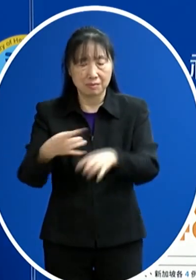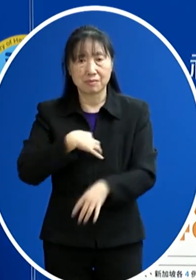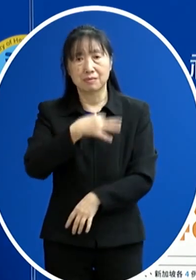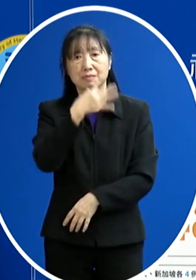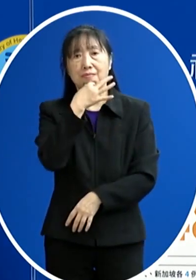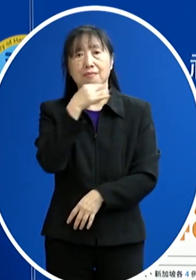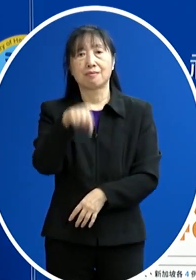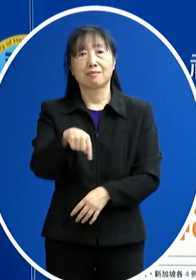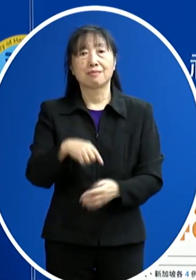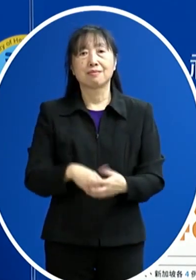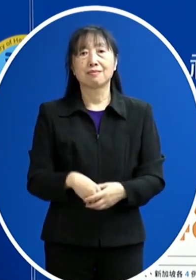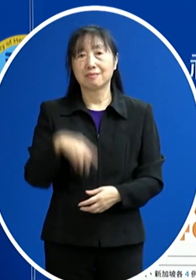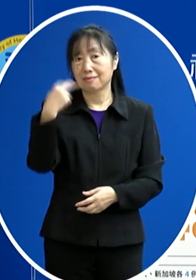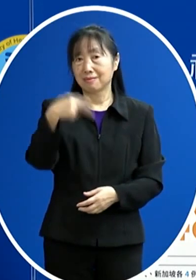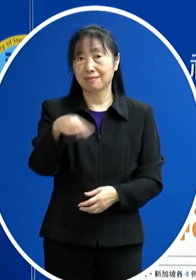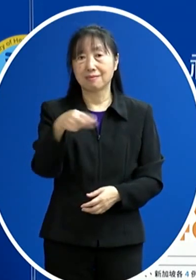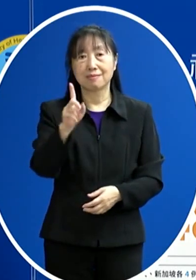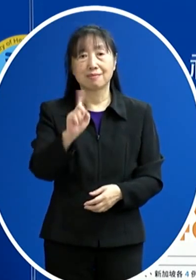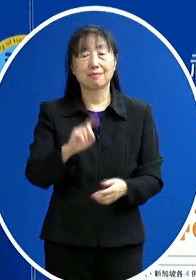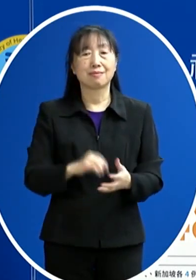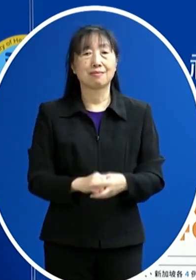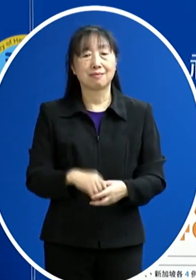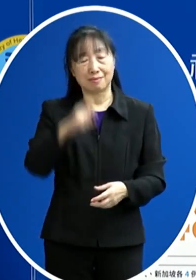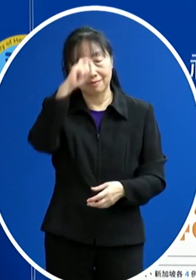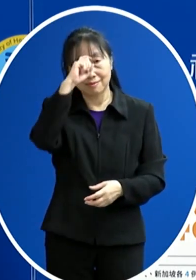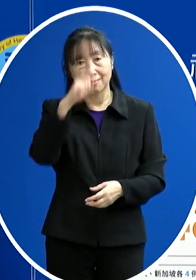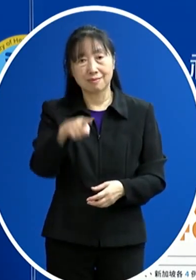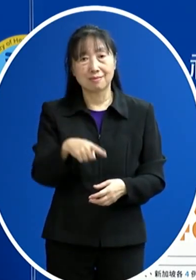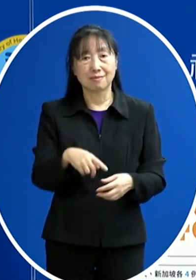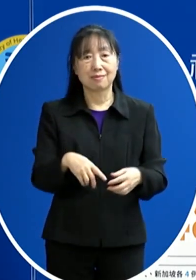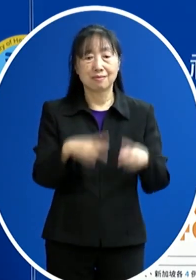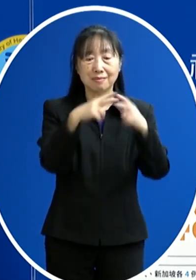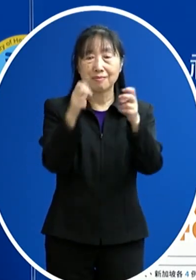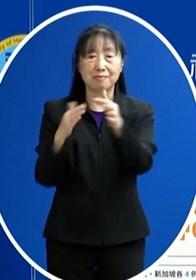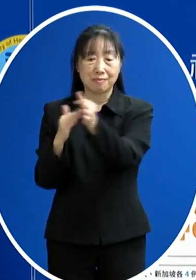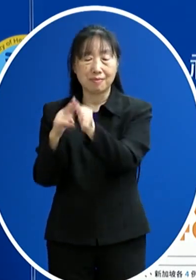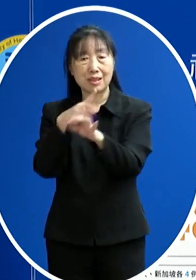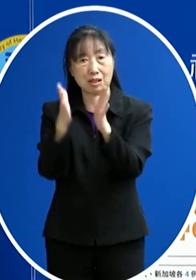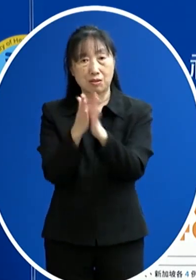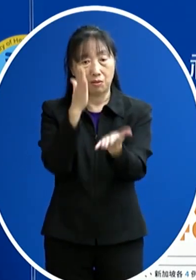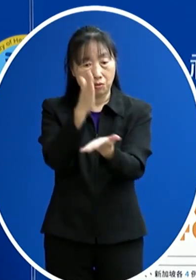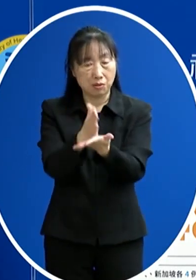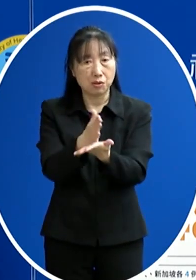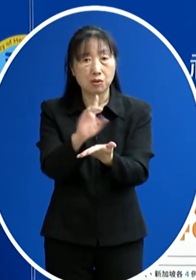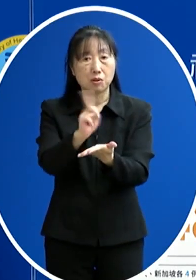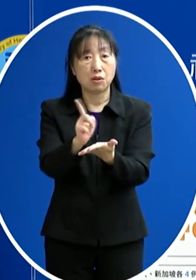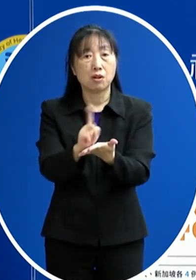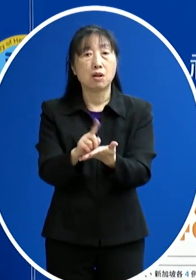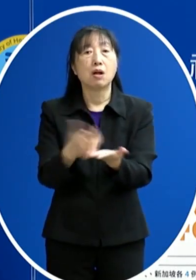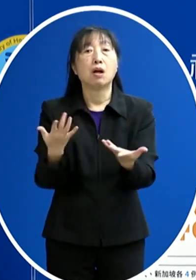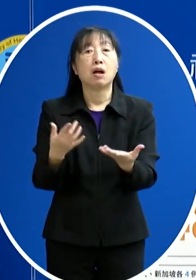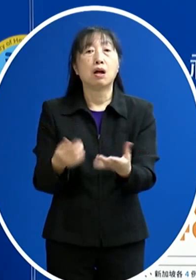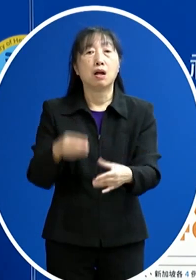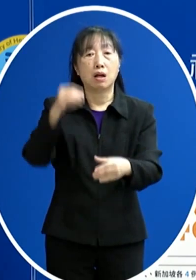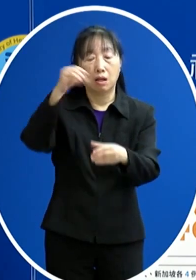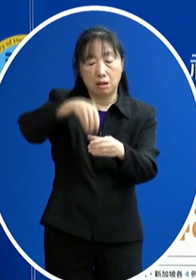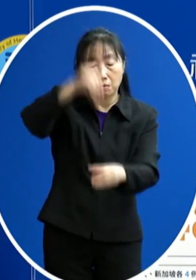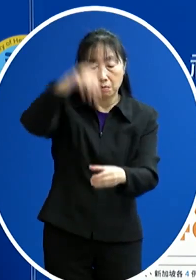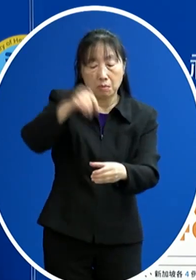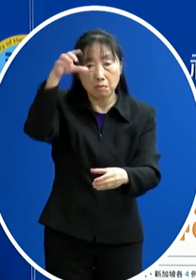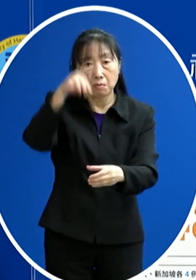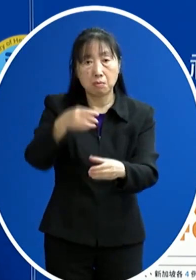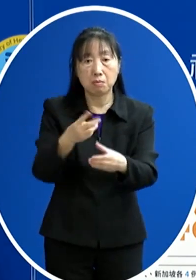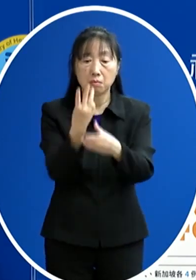外就是我要提到的，我们希望宗教团体来禁止提供签筒、供盘等等的器